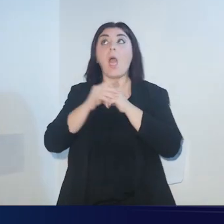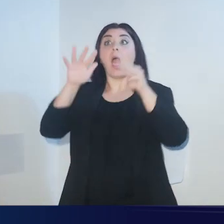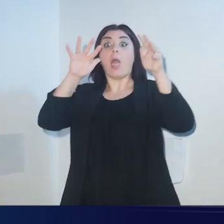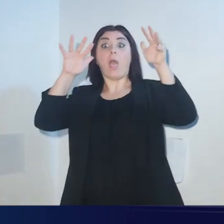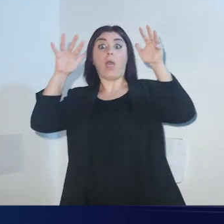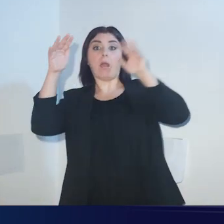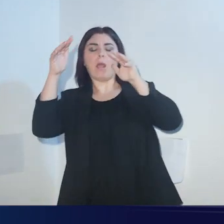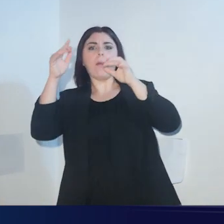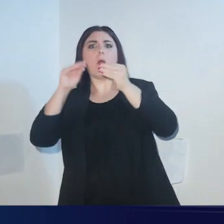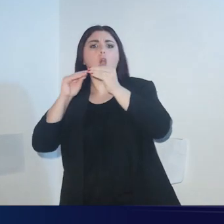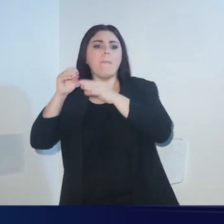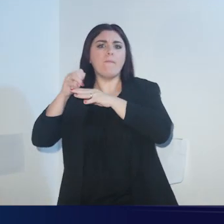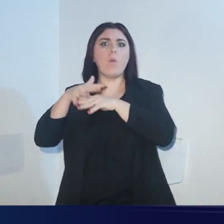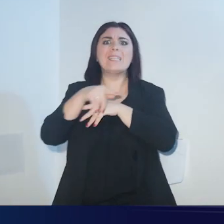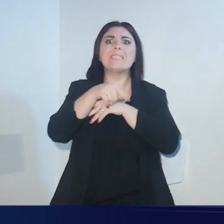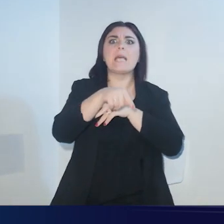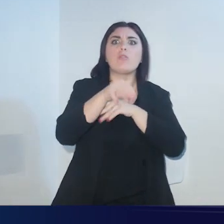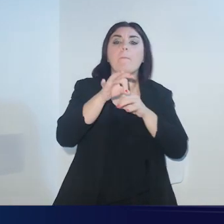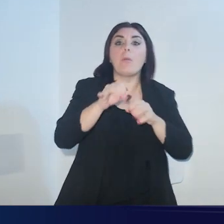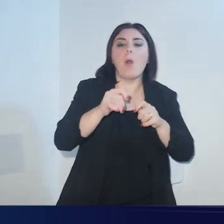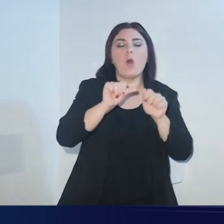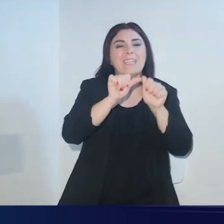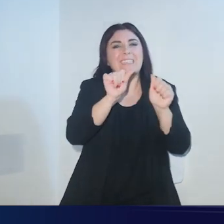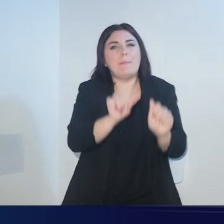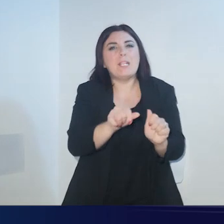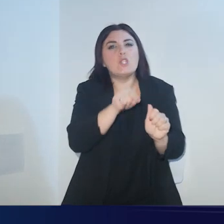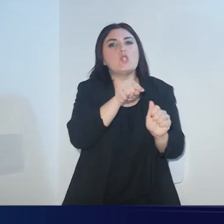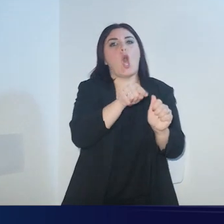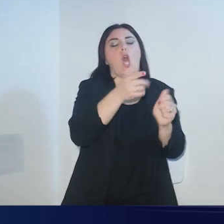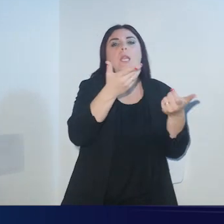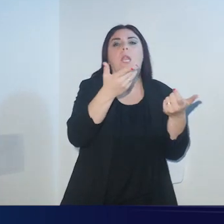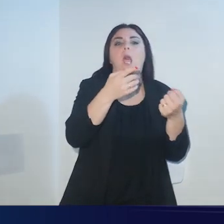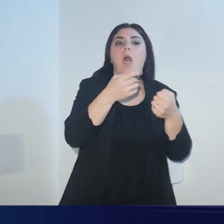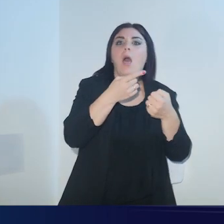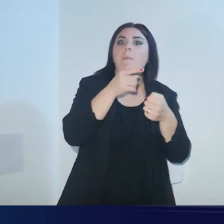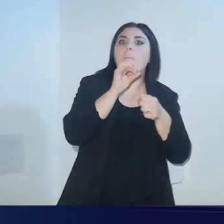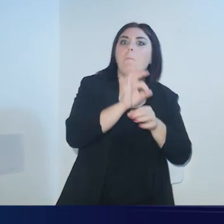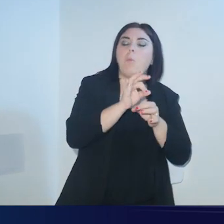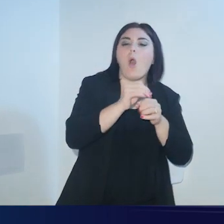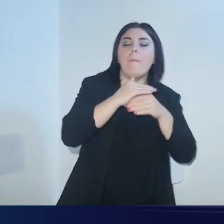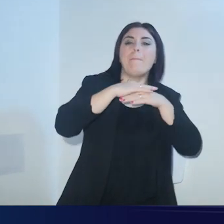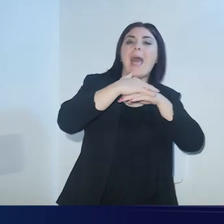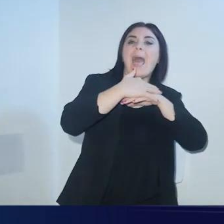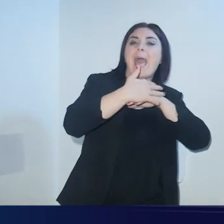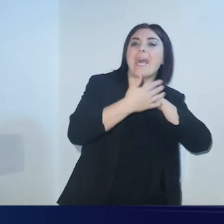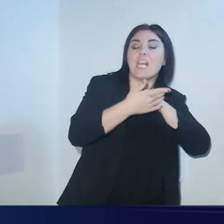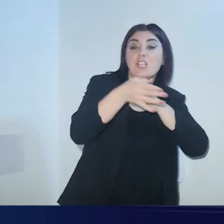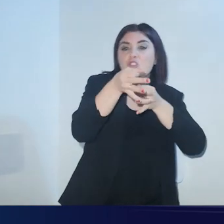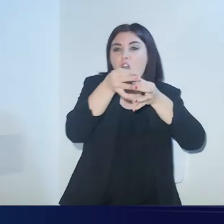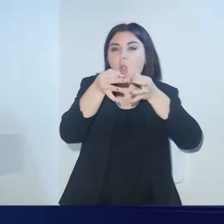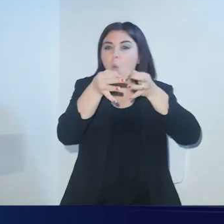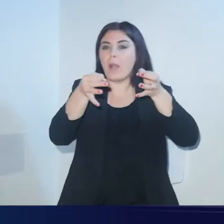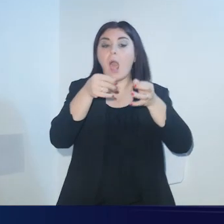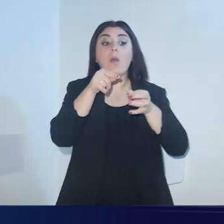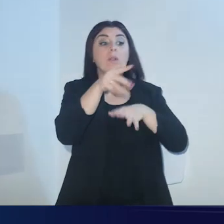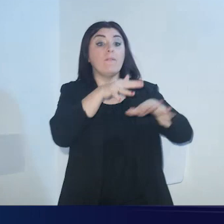clima ha influito sulla dimensione, sullo spessore della parete cellulare. Quindi una serie di